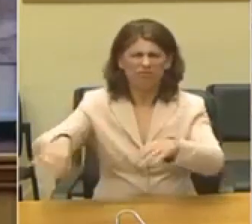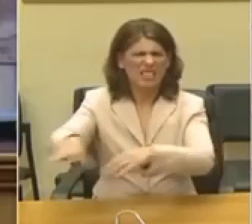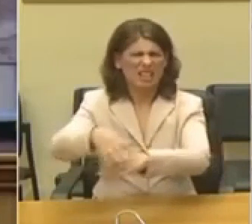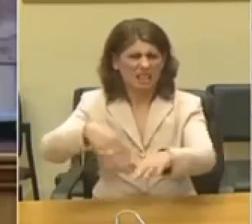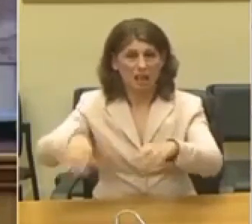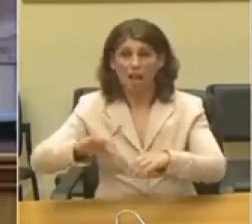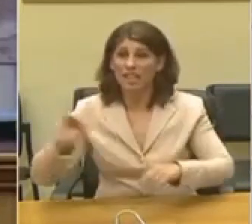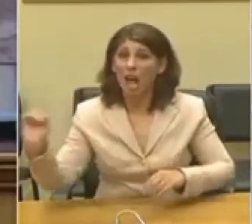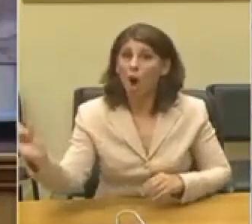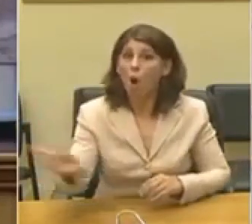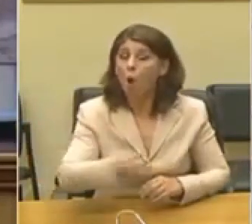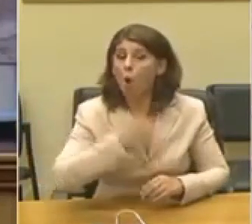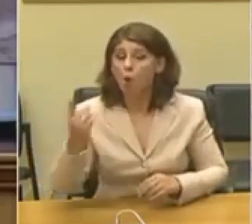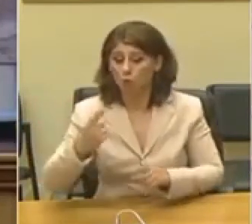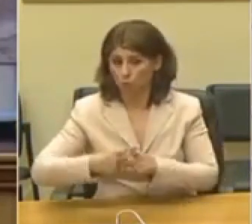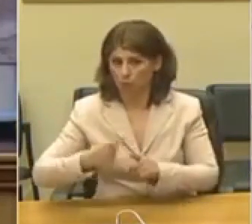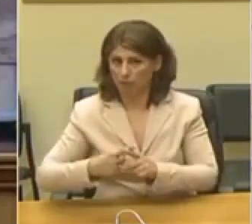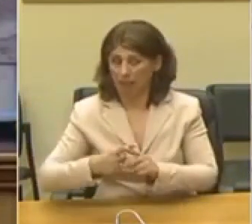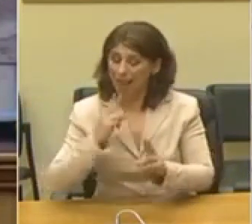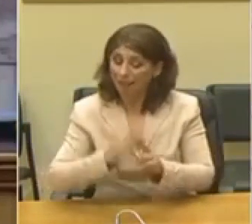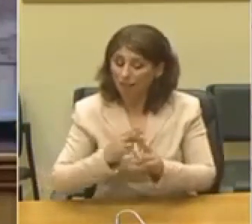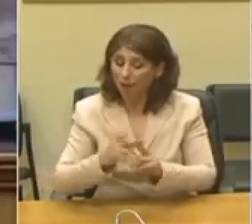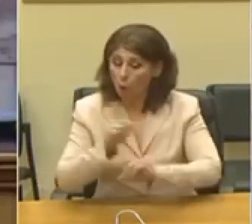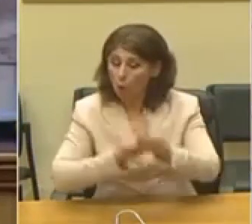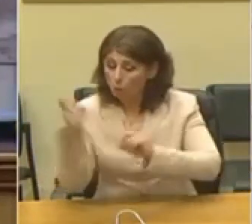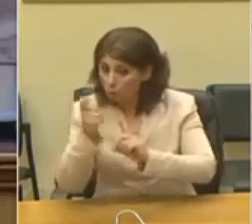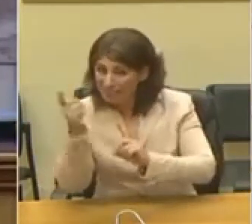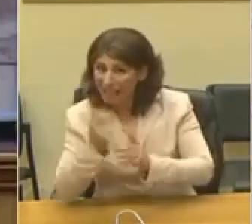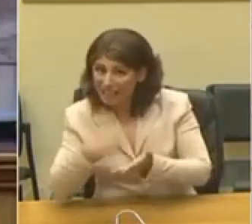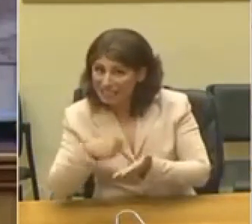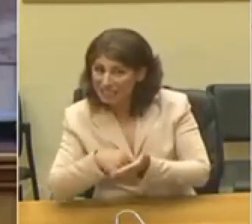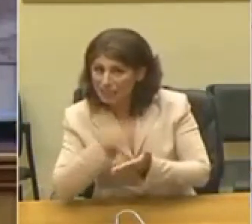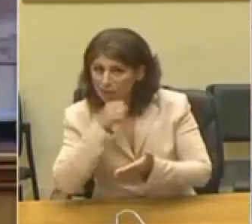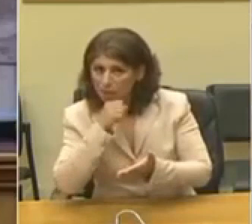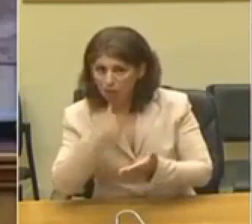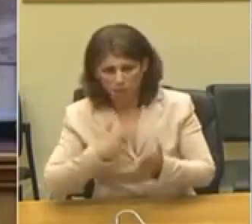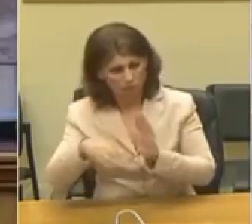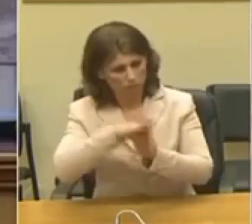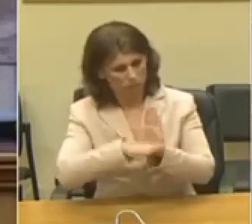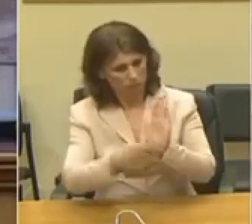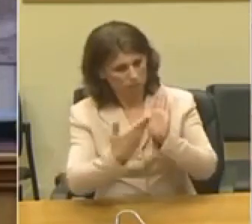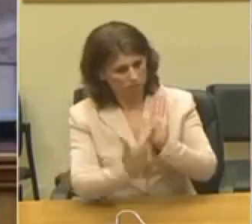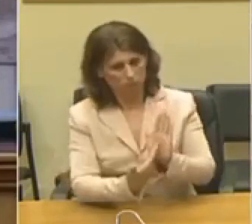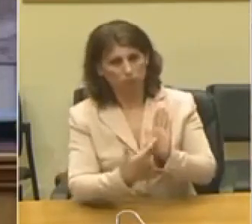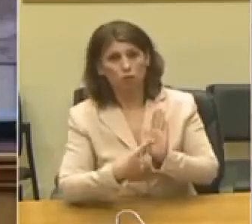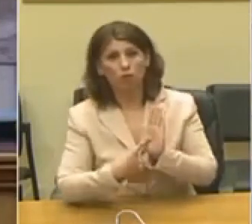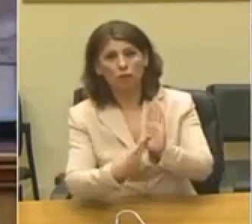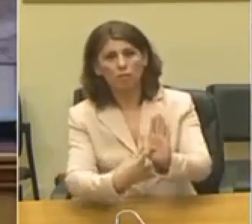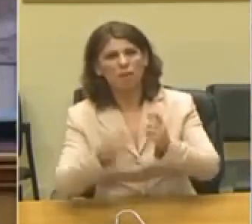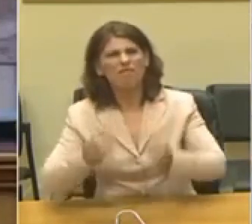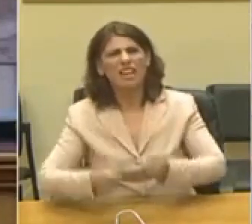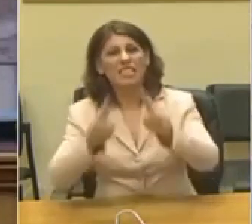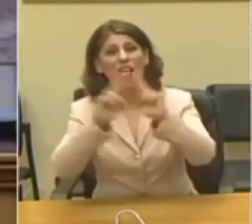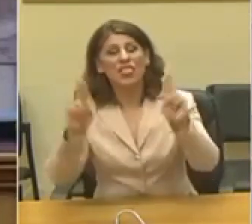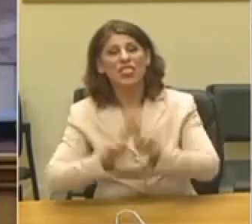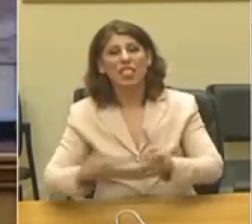κυρίως για τους συνταξιούχους. Εμείς το πρόγραμμά μας το έχουμε διαμορφώσει με βάση τις διεθνείς